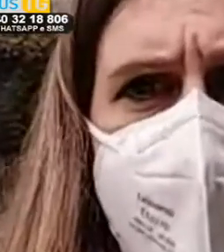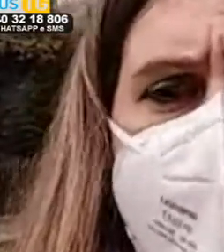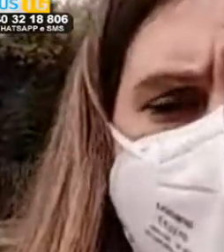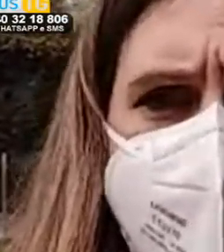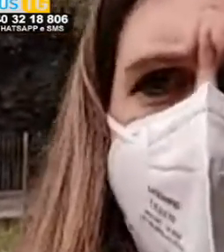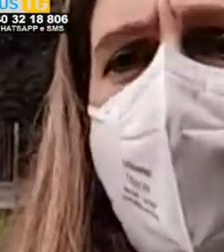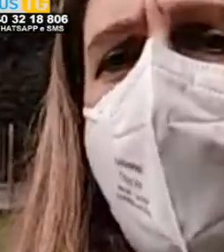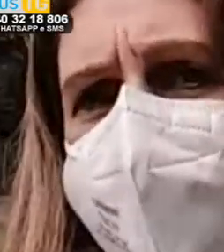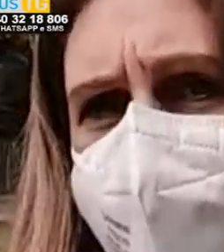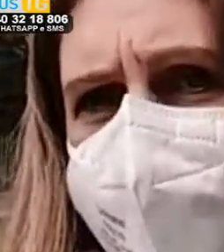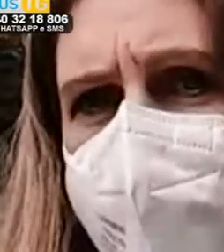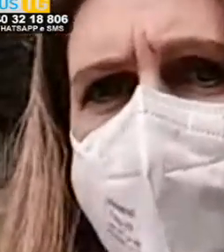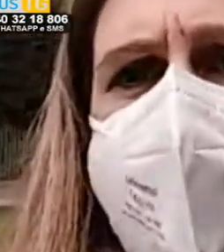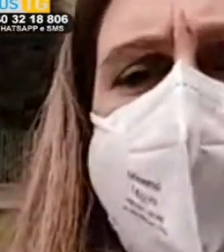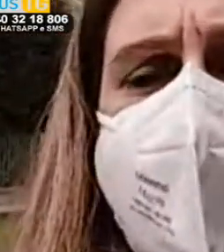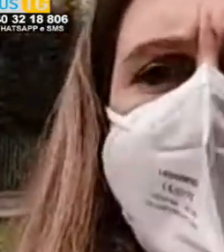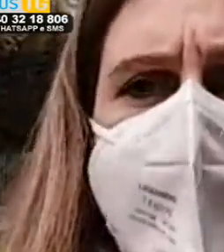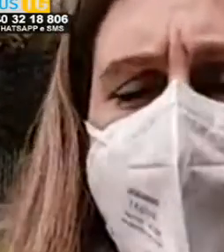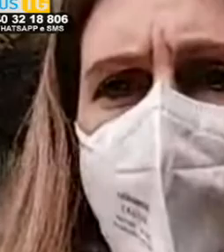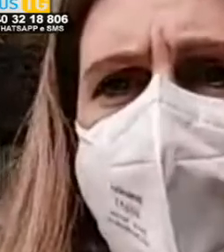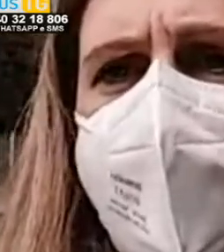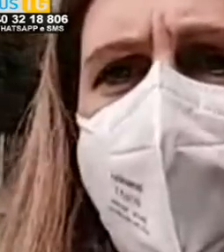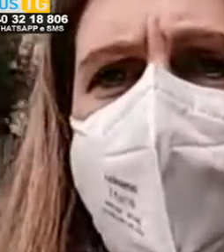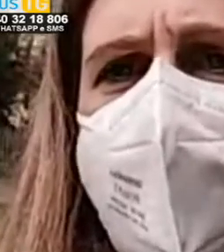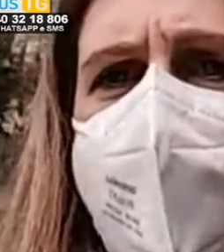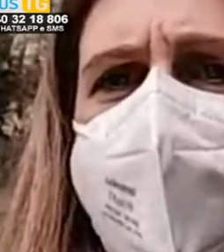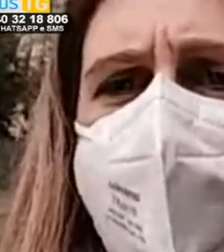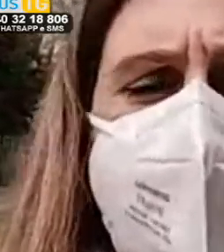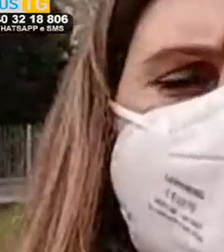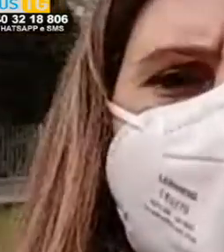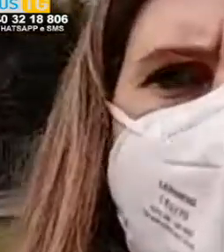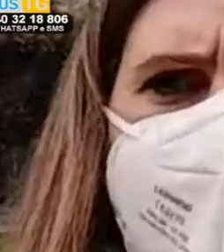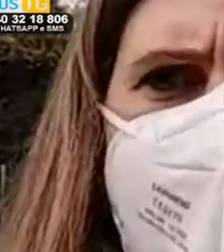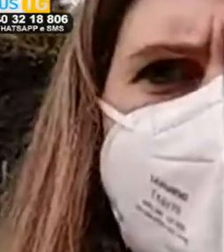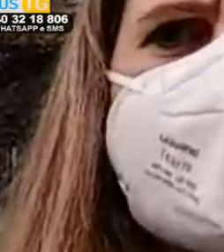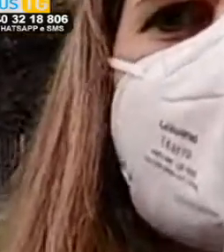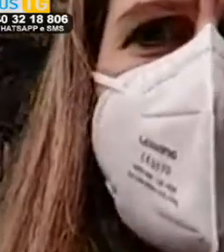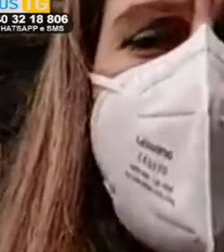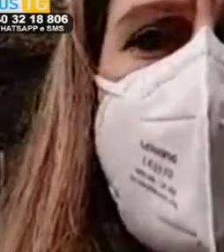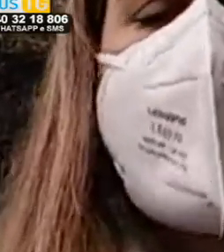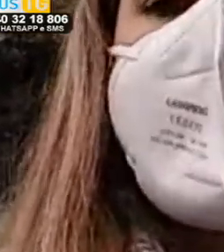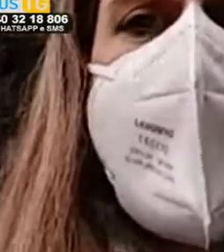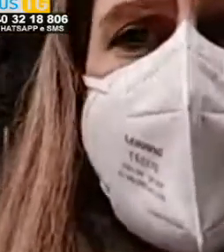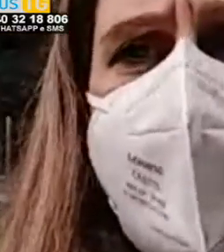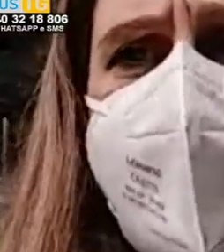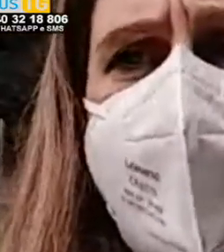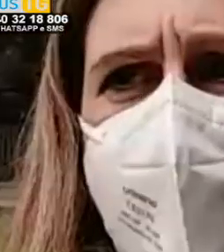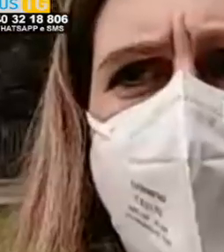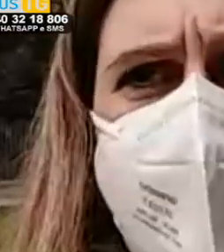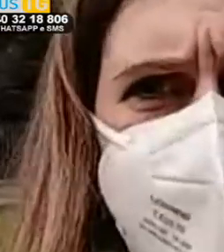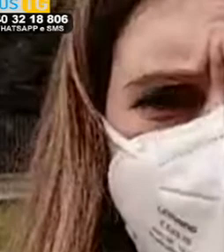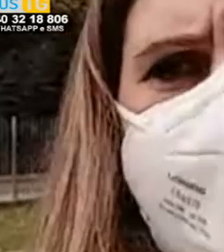vaccino Pfizer o AstraZeneca, che con le nuove disposizioni, se non l'anziano non presenta particolari patologie,